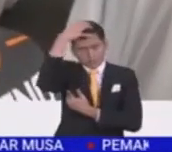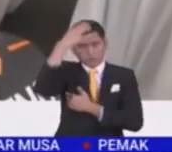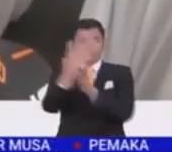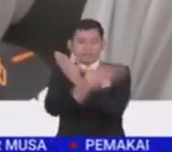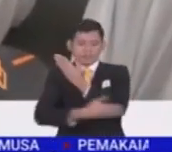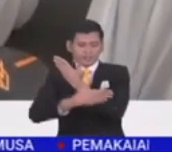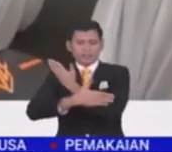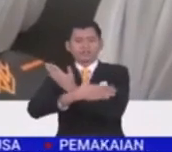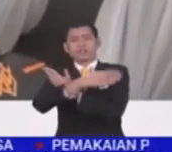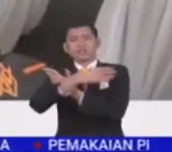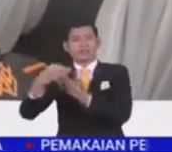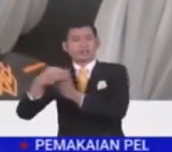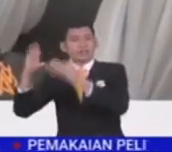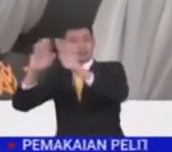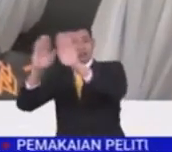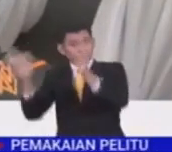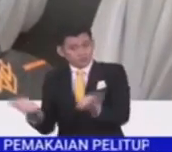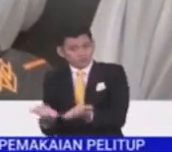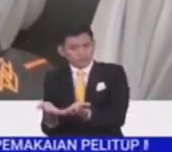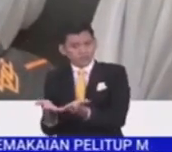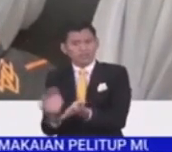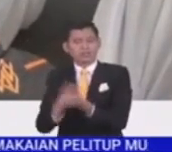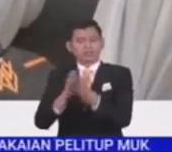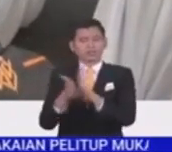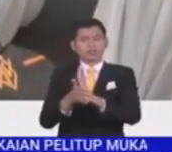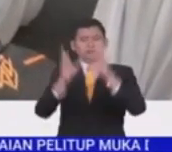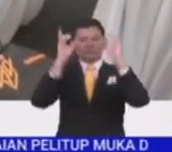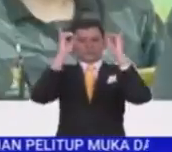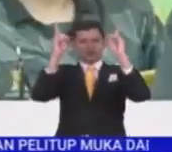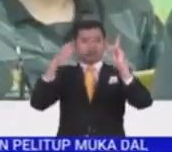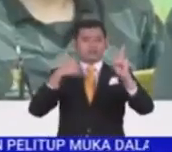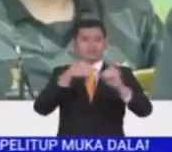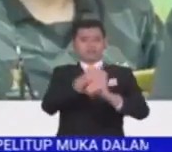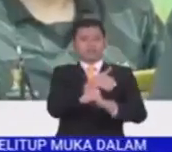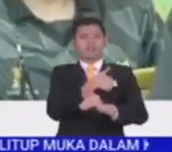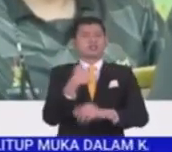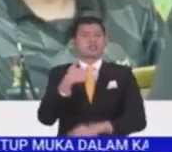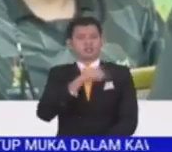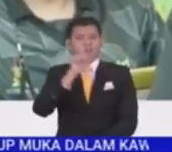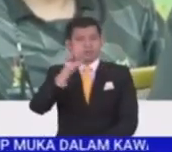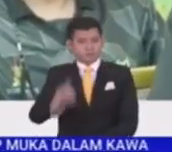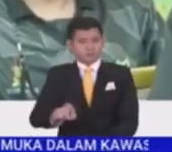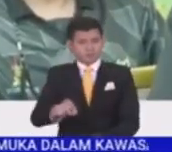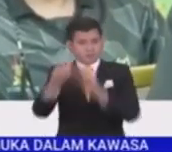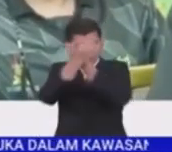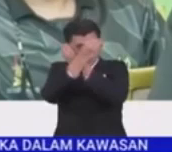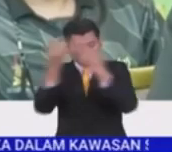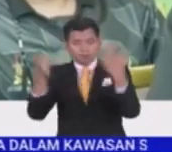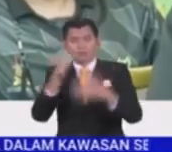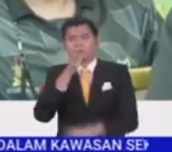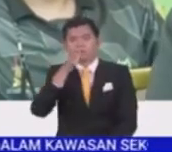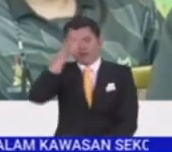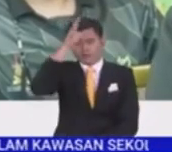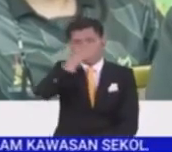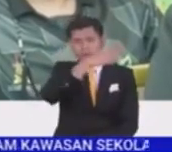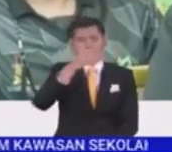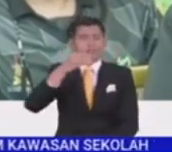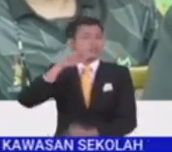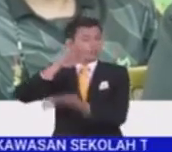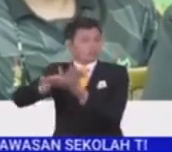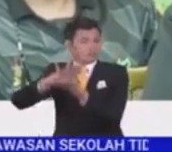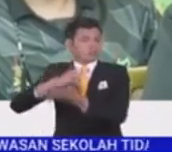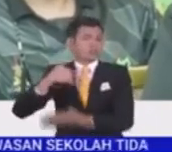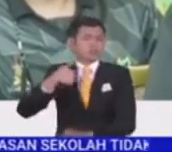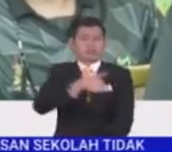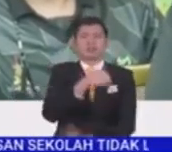dan antarabangsa. Jadi pendidikan kita ataupun perangan-perangan kita harus berikan kepada ibu bapa dan di sekolah-sekolah, dan